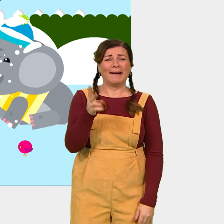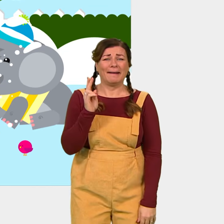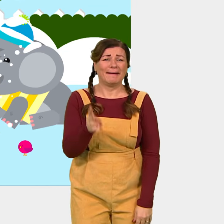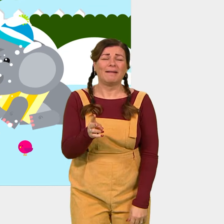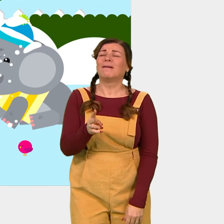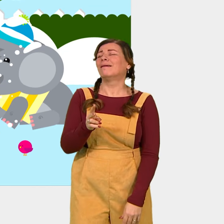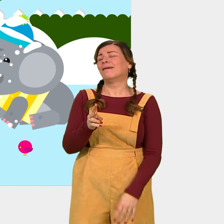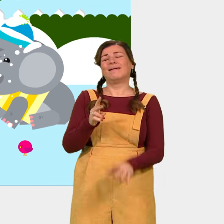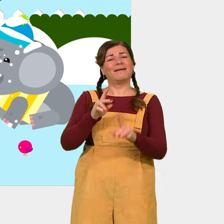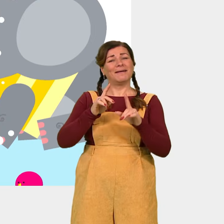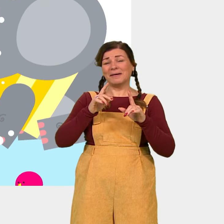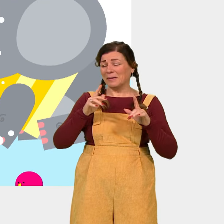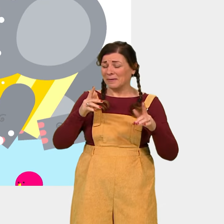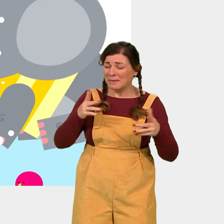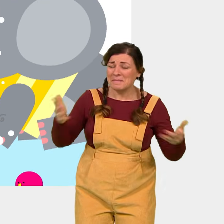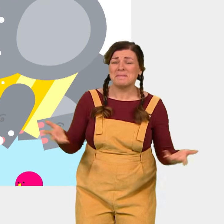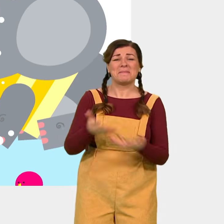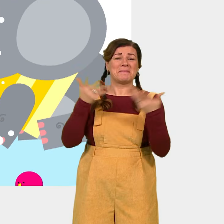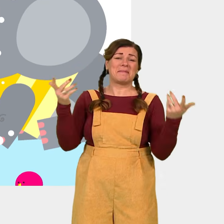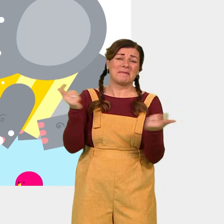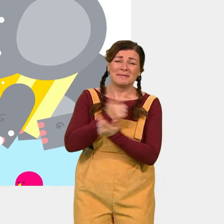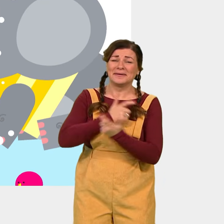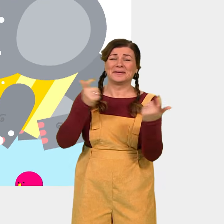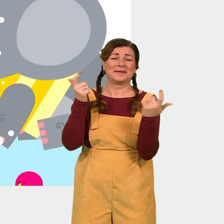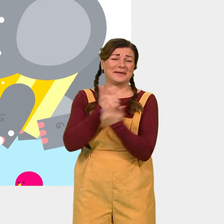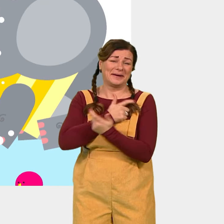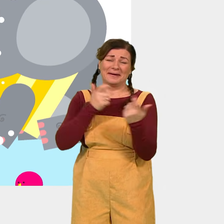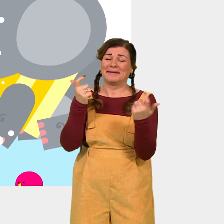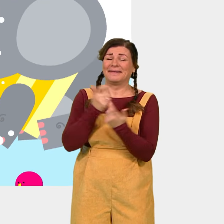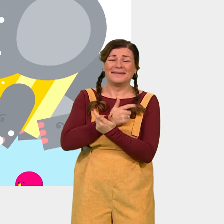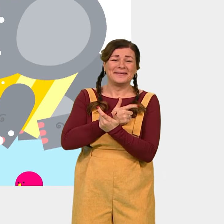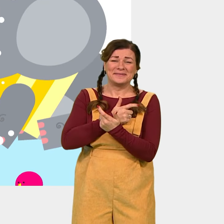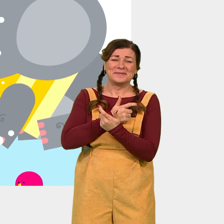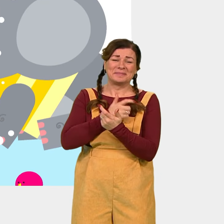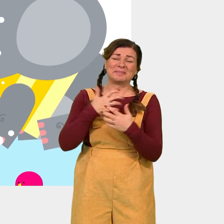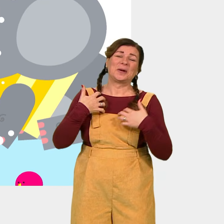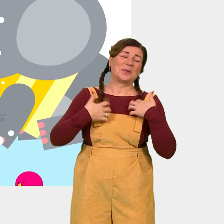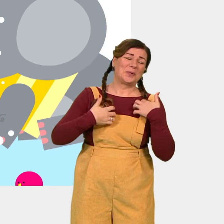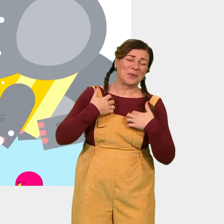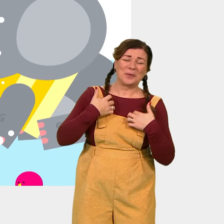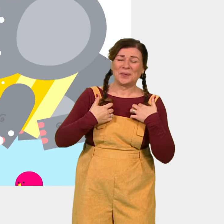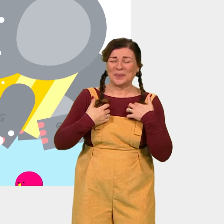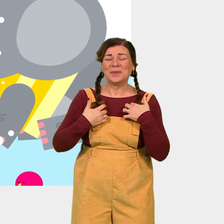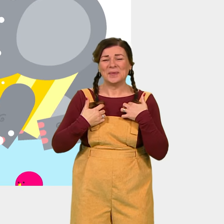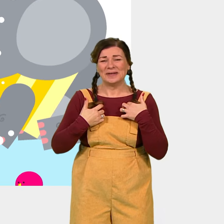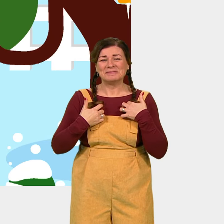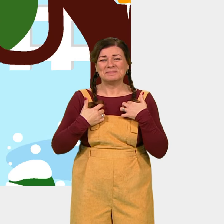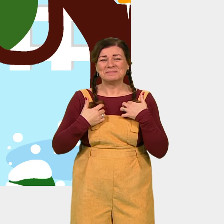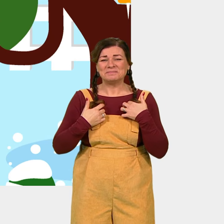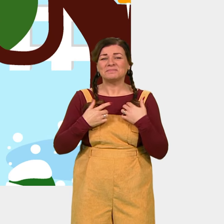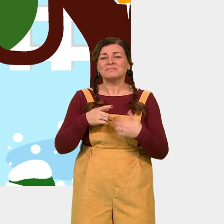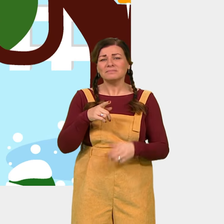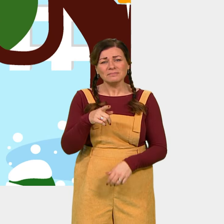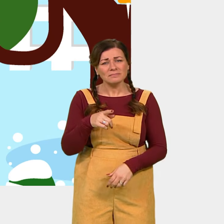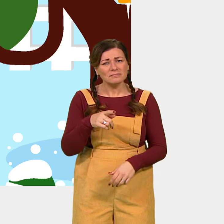amosib aros yn flin. Cyn hir, oedd pawb yn rwlio chwerthin nes oedden nhw'n wan.